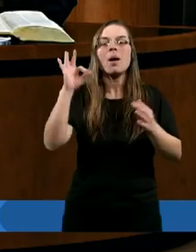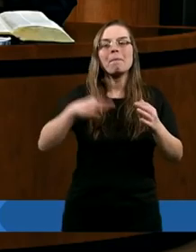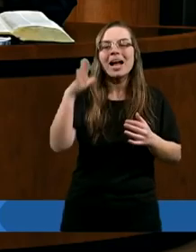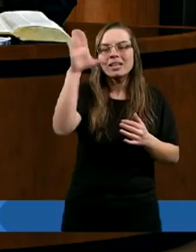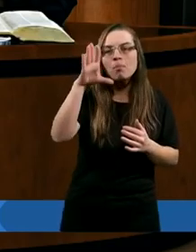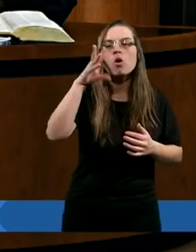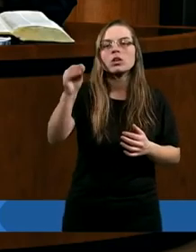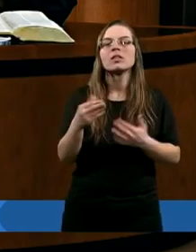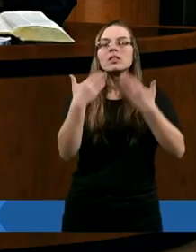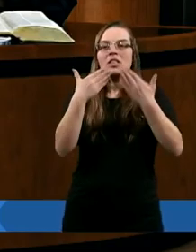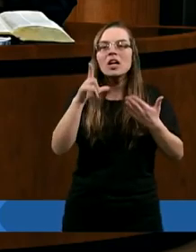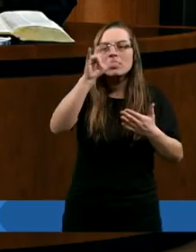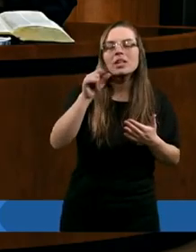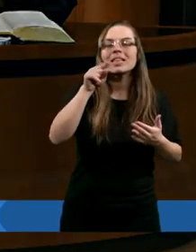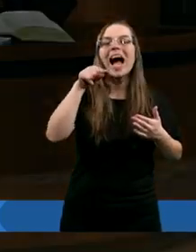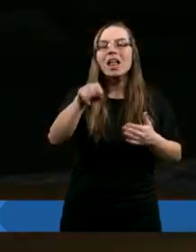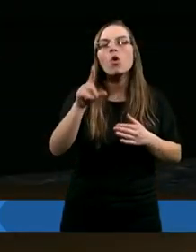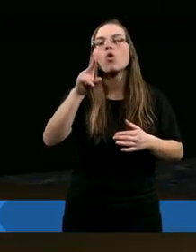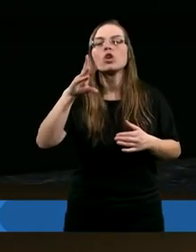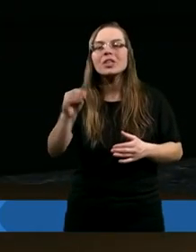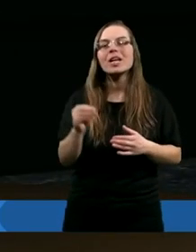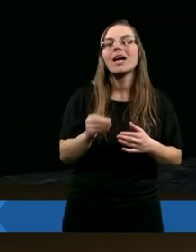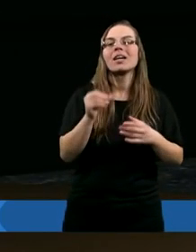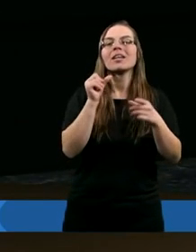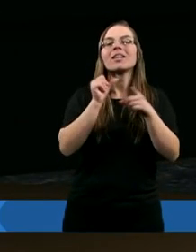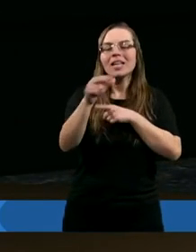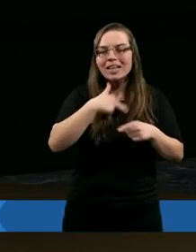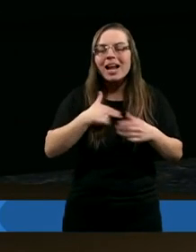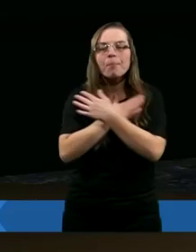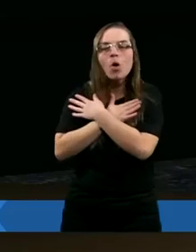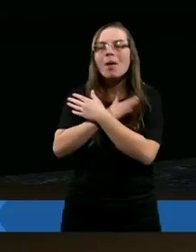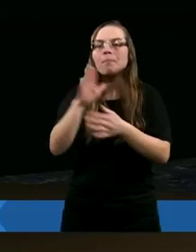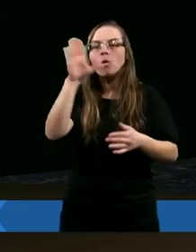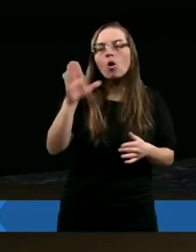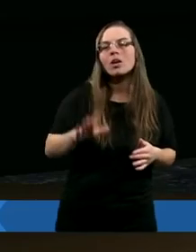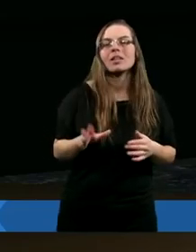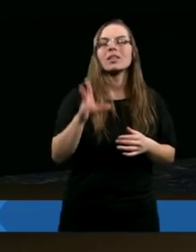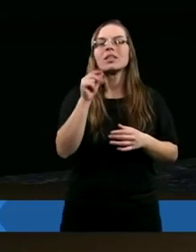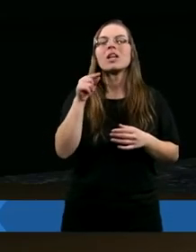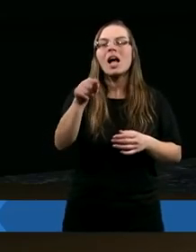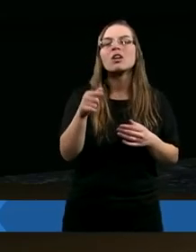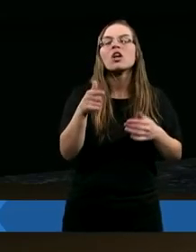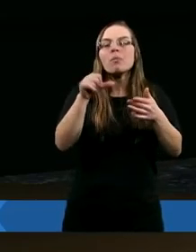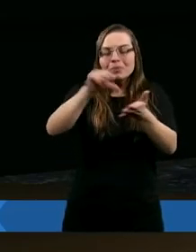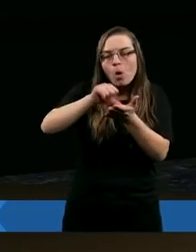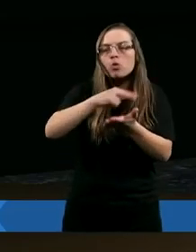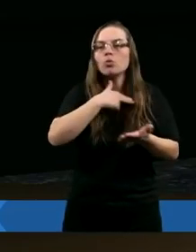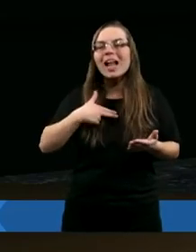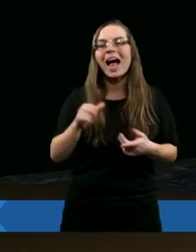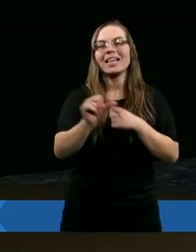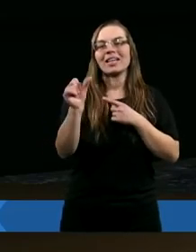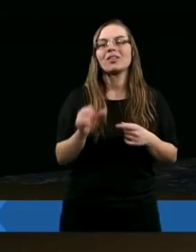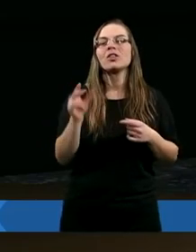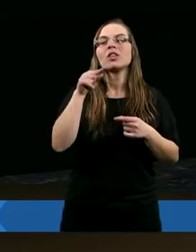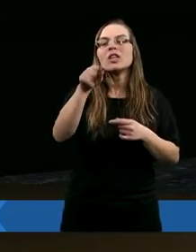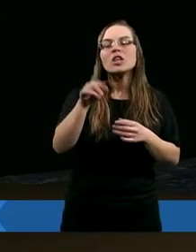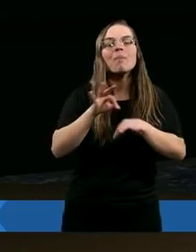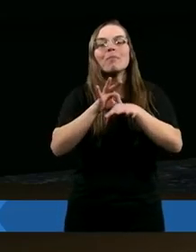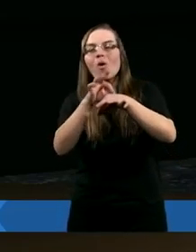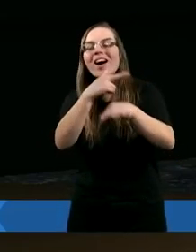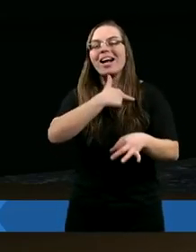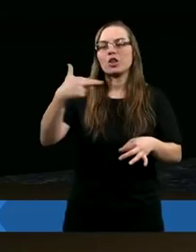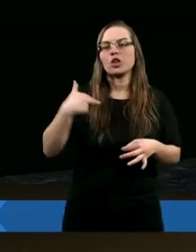Panie Boże, dziękujemy Tobie za to, że jesteś kochającym Bogiem. Panie, tym, który się troszysz o nas i